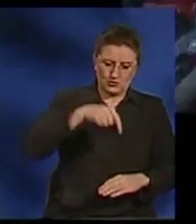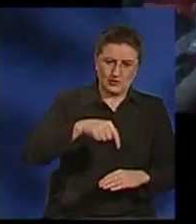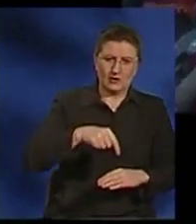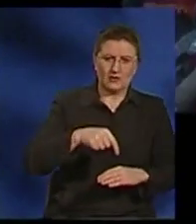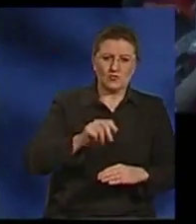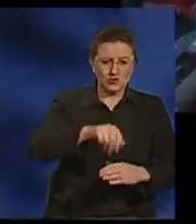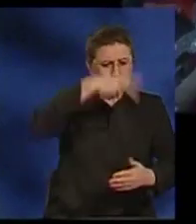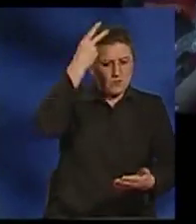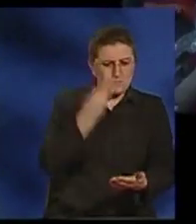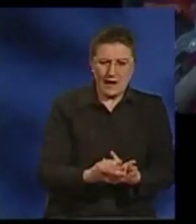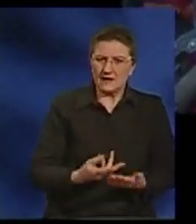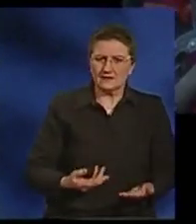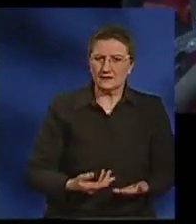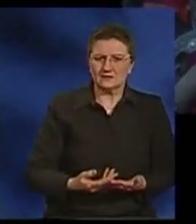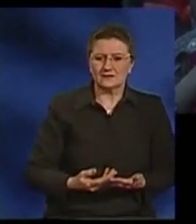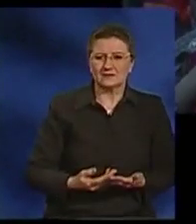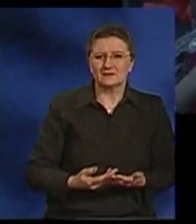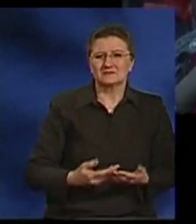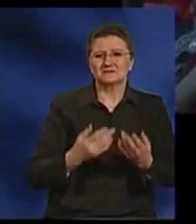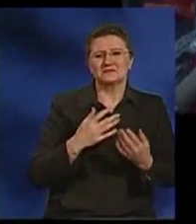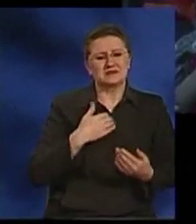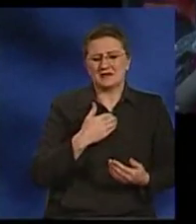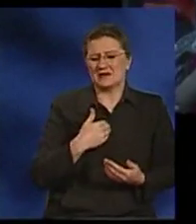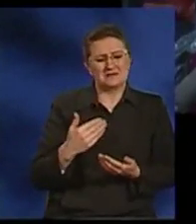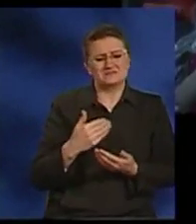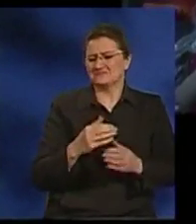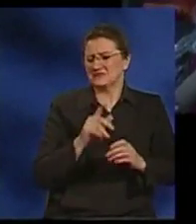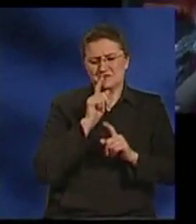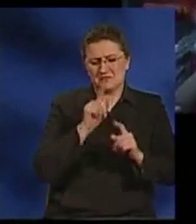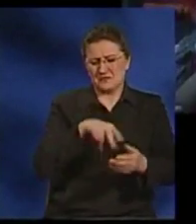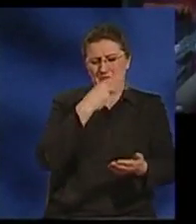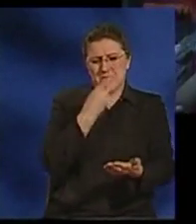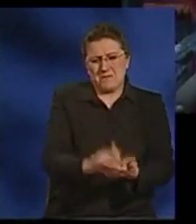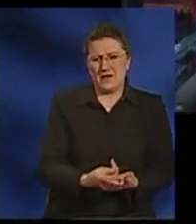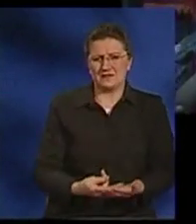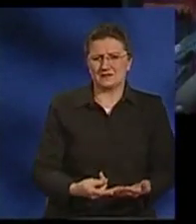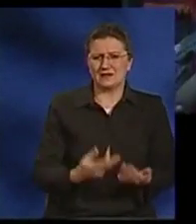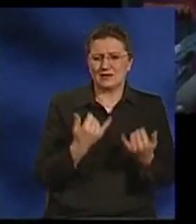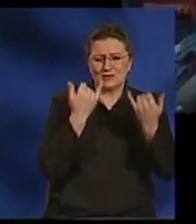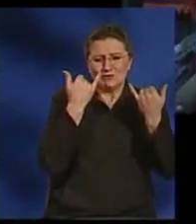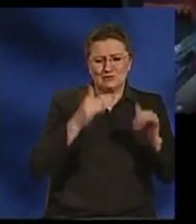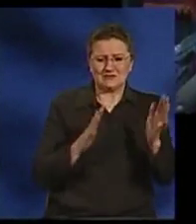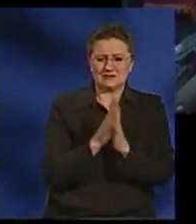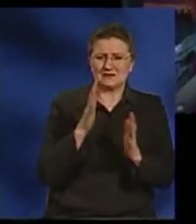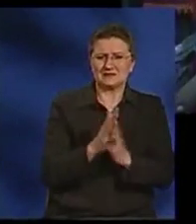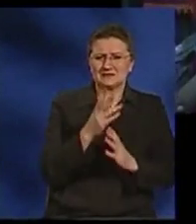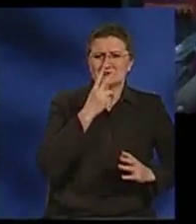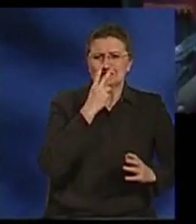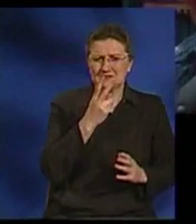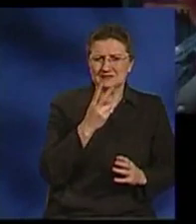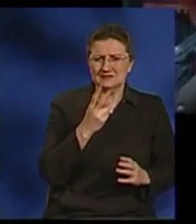пока не разбился Эй, не собираюсь падать Я совершенно спокоен И все это из-за этого чудесного корешка Смотрите